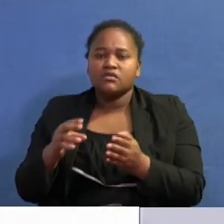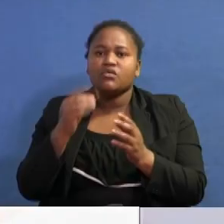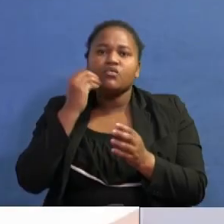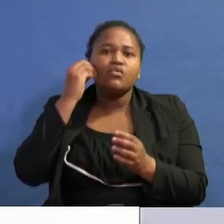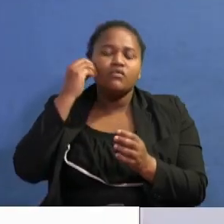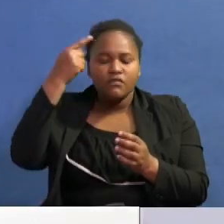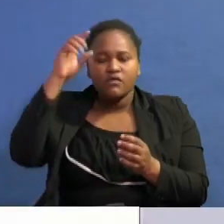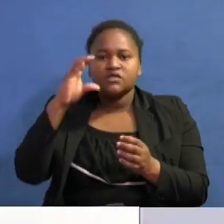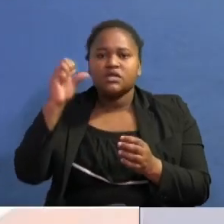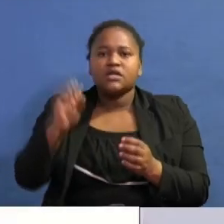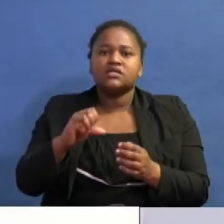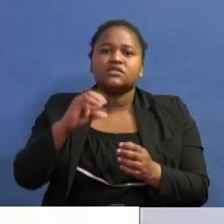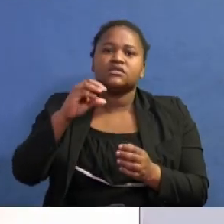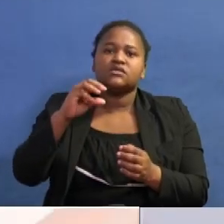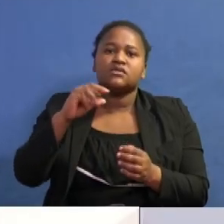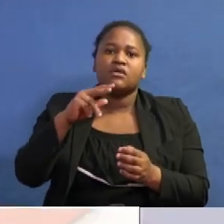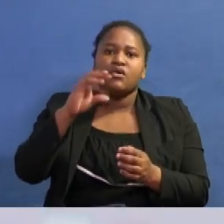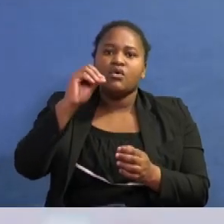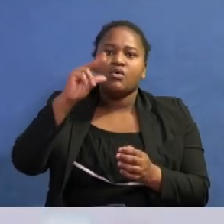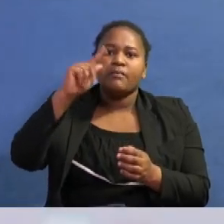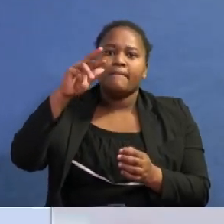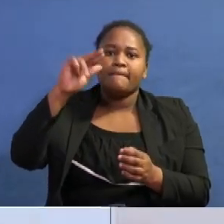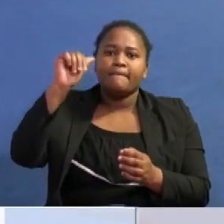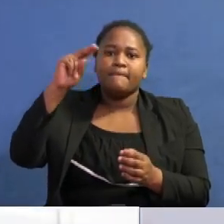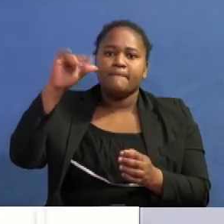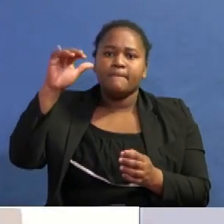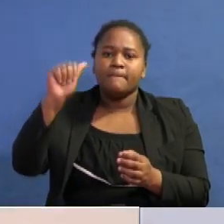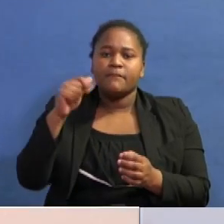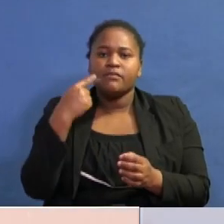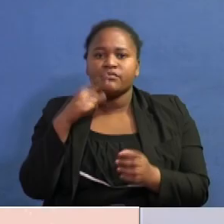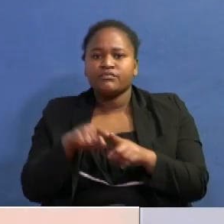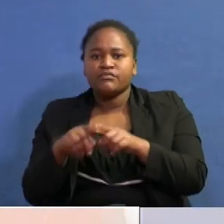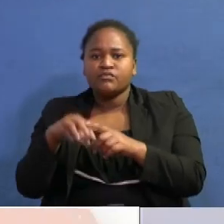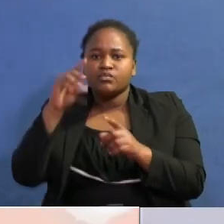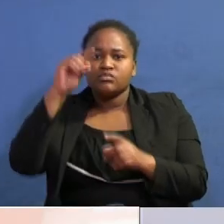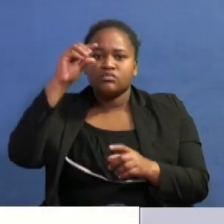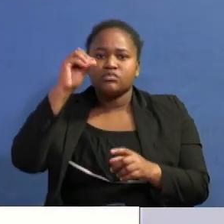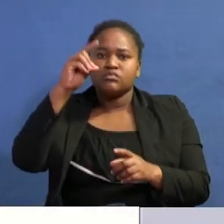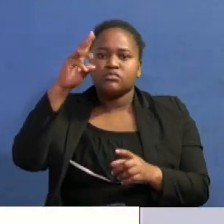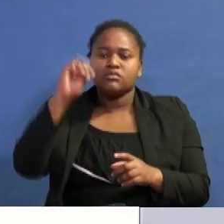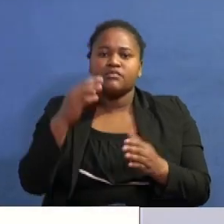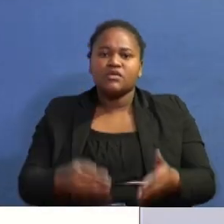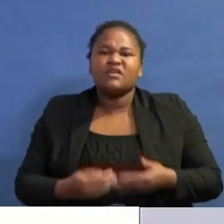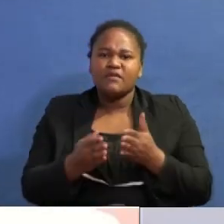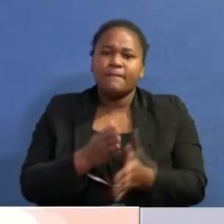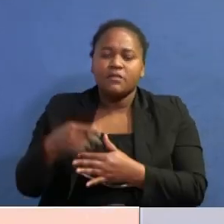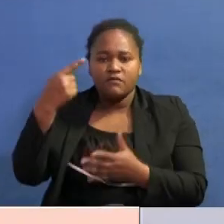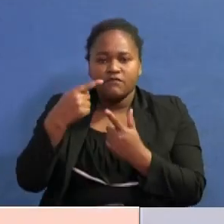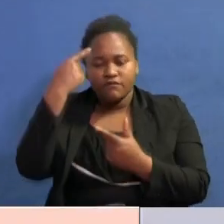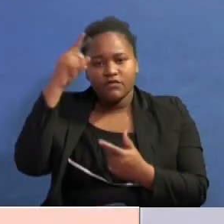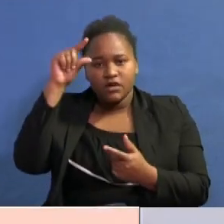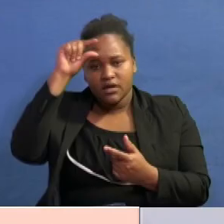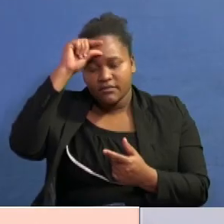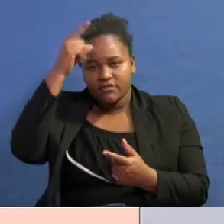Oparanya, rais alitoa imani kwamba mawaziri wapya wakiwemo wale wa chama cha ODM watatoa mpango wa serikali ya